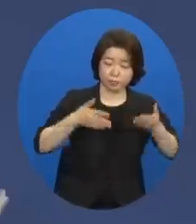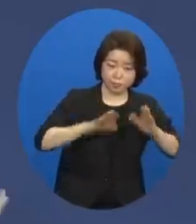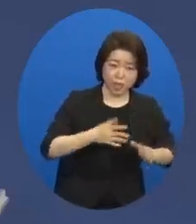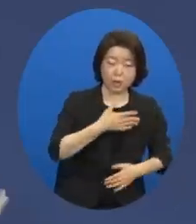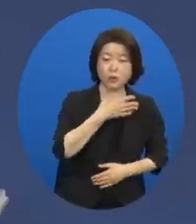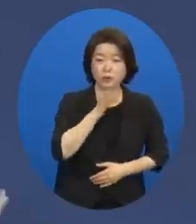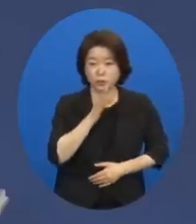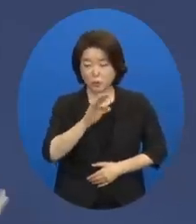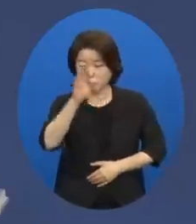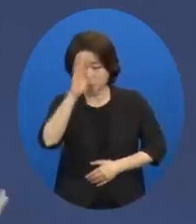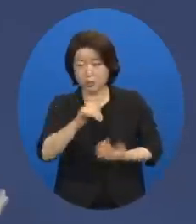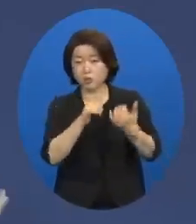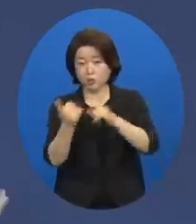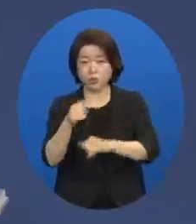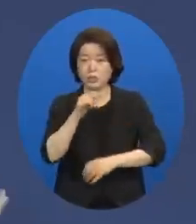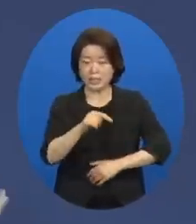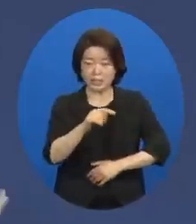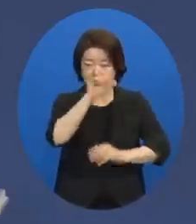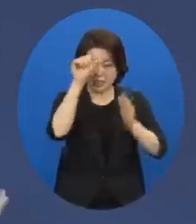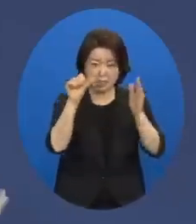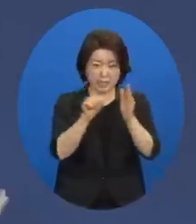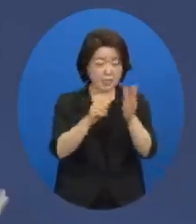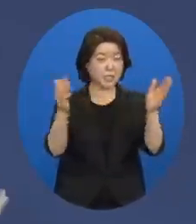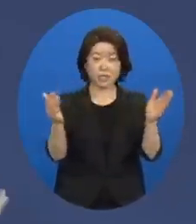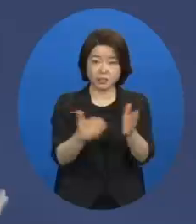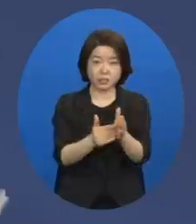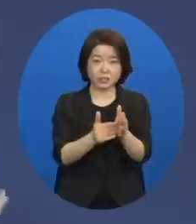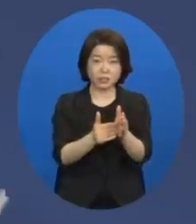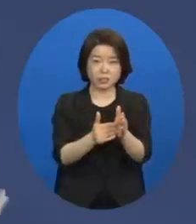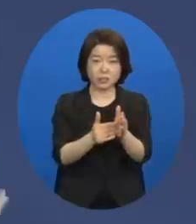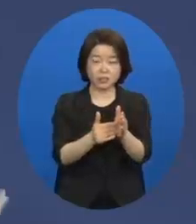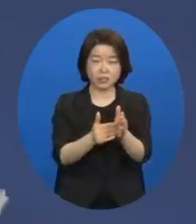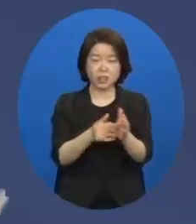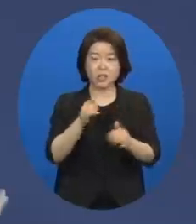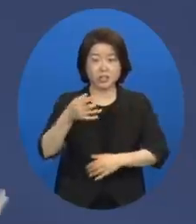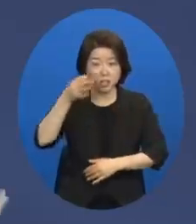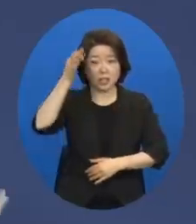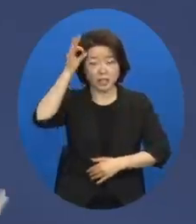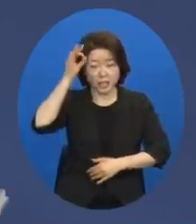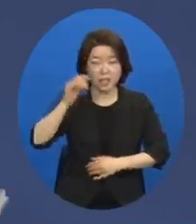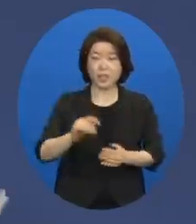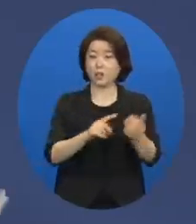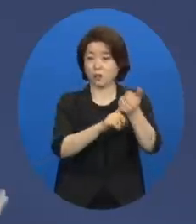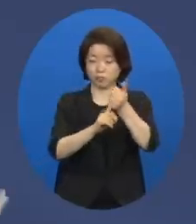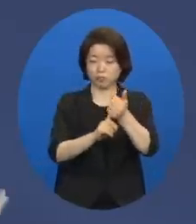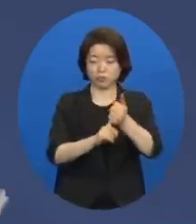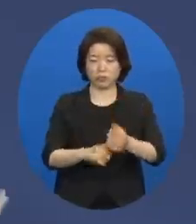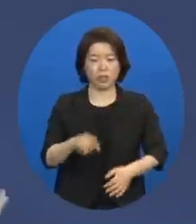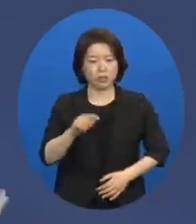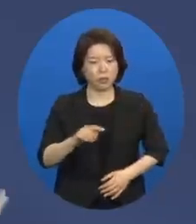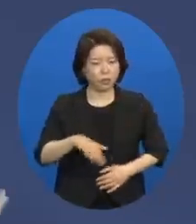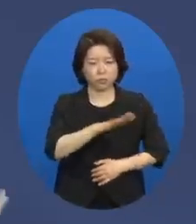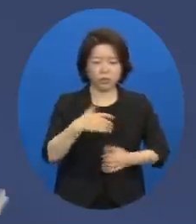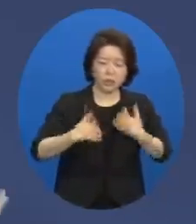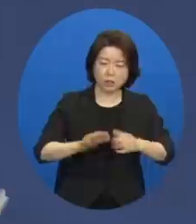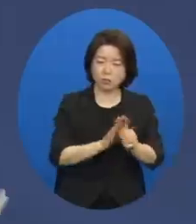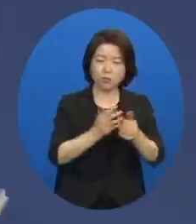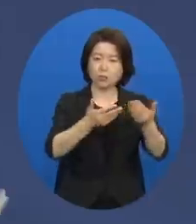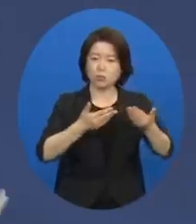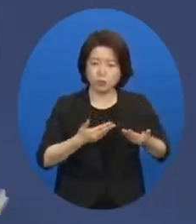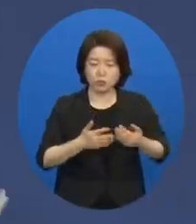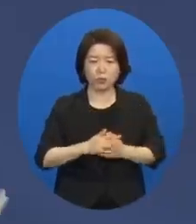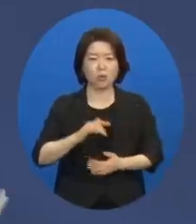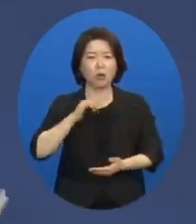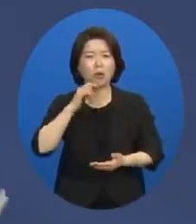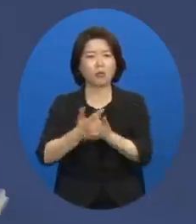늙고 병들고 죽는 이 인생이 다라면 우리에게 아무리 대단한 기쁨이나 위로를 준다고 한들 이거 속이는 것밖에 더